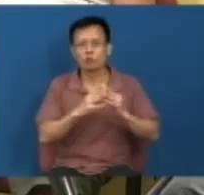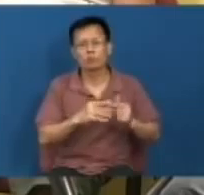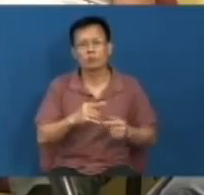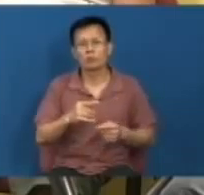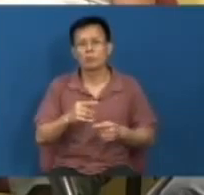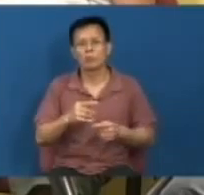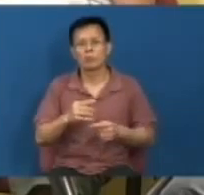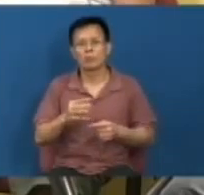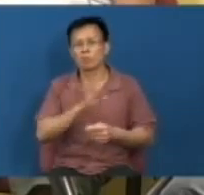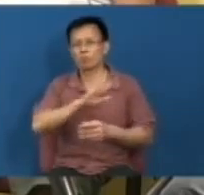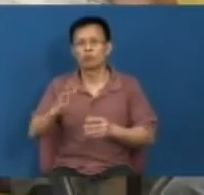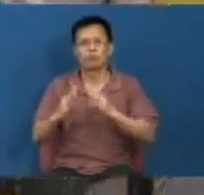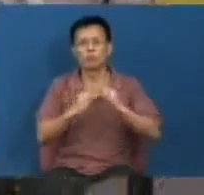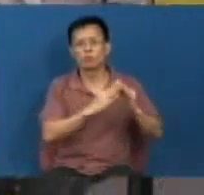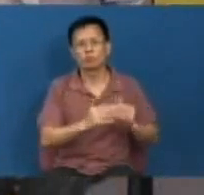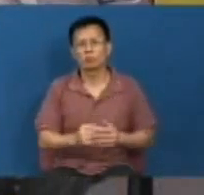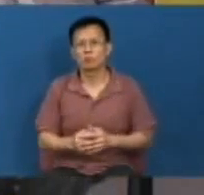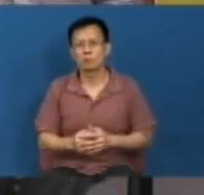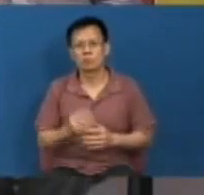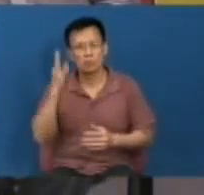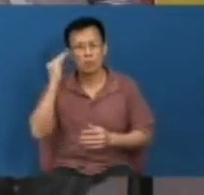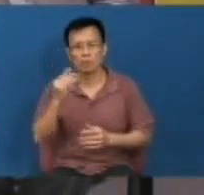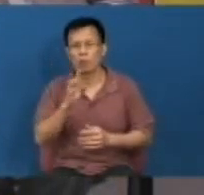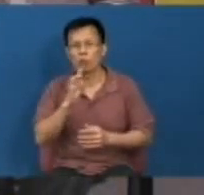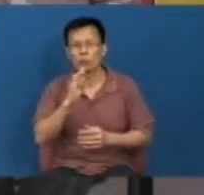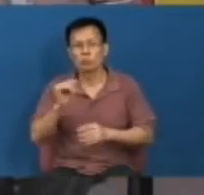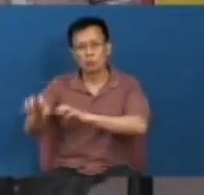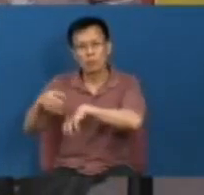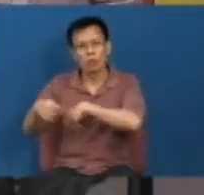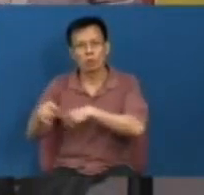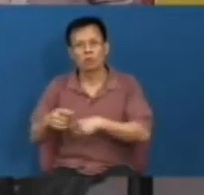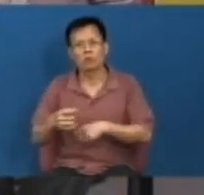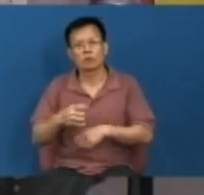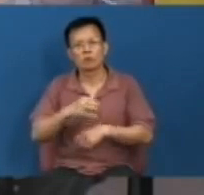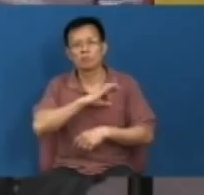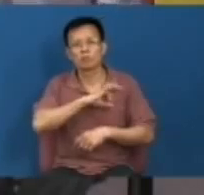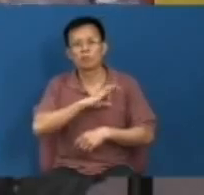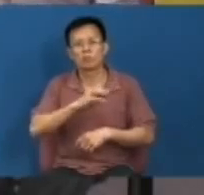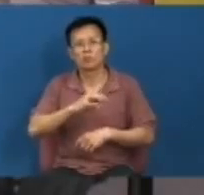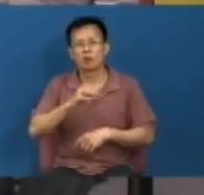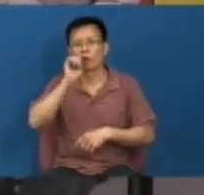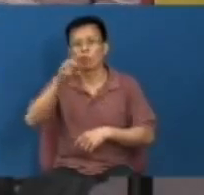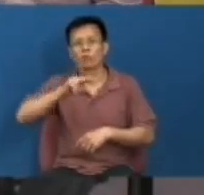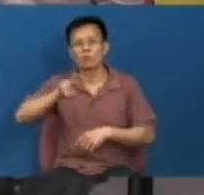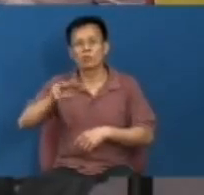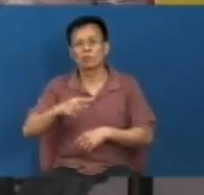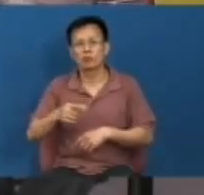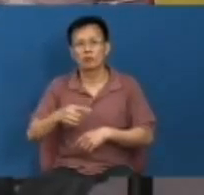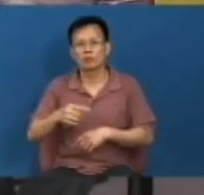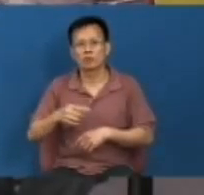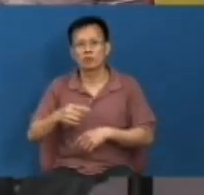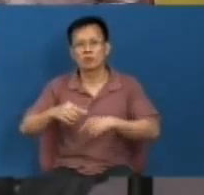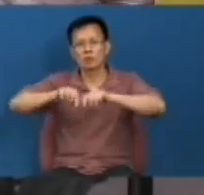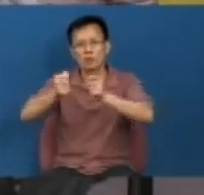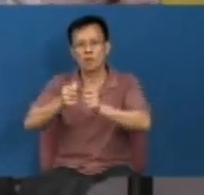噶。 聽嚟好似鄉議會、鄉議局入邊嗰啲鄉親都咁樣講， 我哋冇佢哋咁多， 嗰啲拆嗰啲錢變物嗰啲， 我